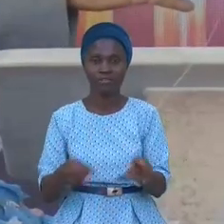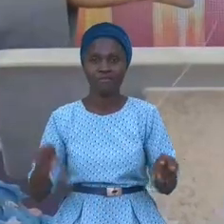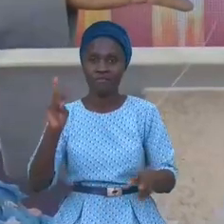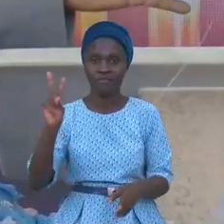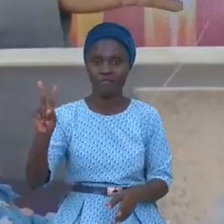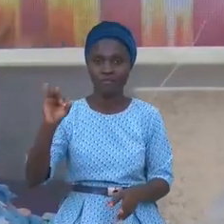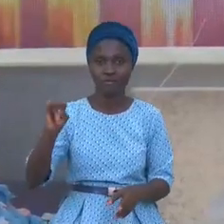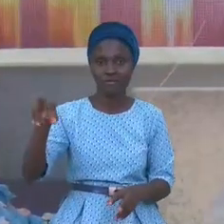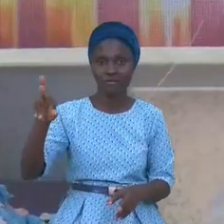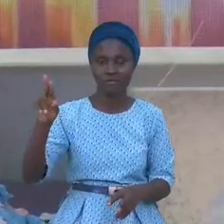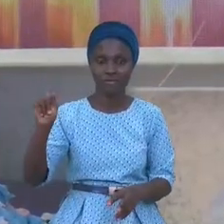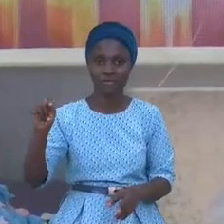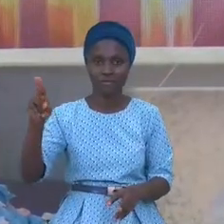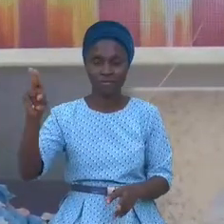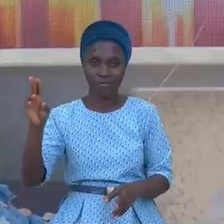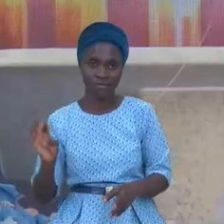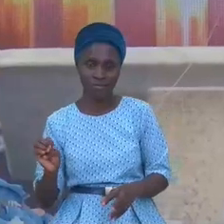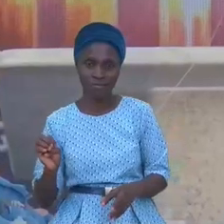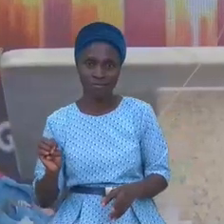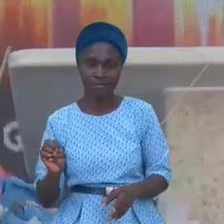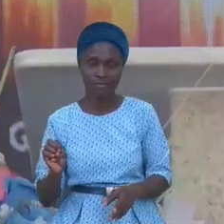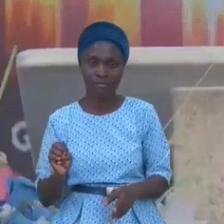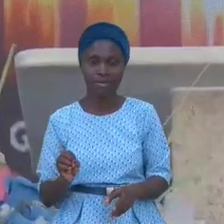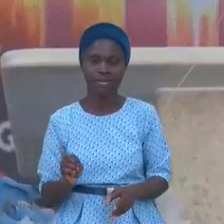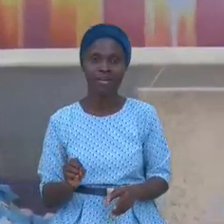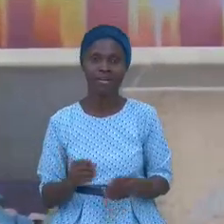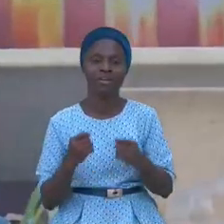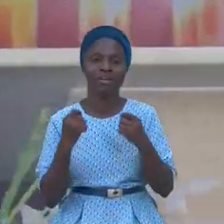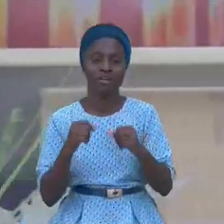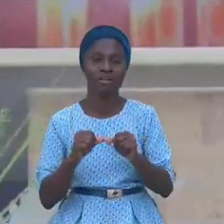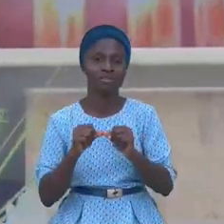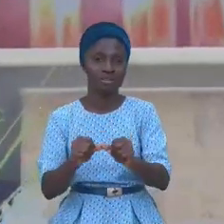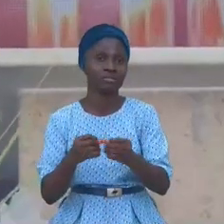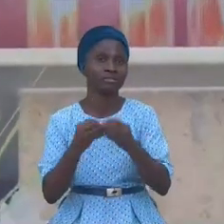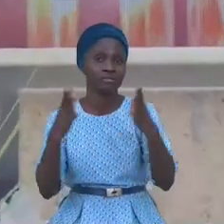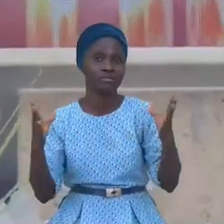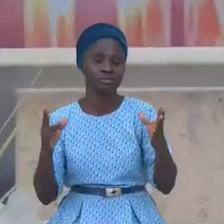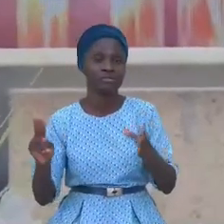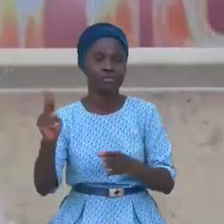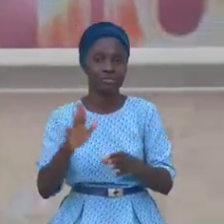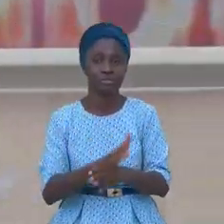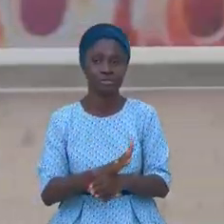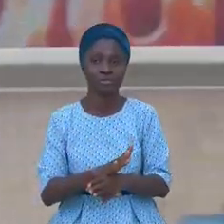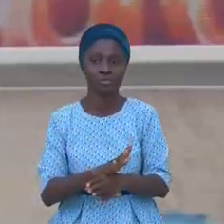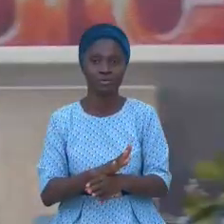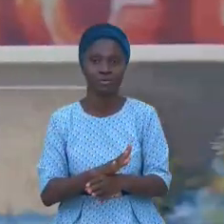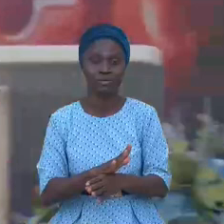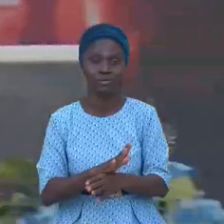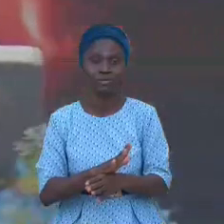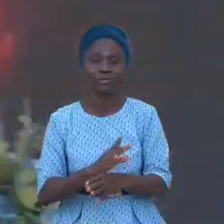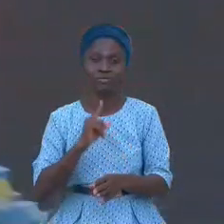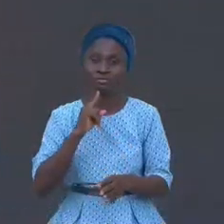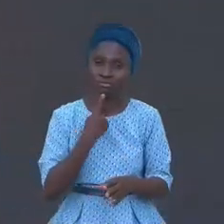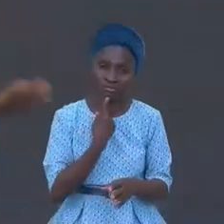uniques dépassant le zèle de la jeunesse. Tout ce à quoi tu as jamais pensé dans ta